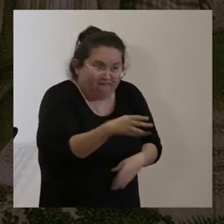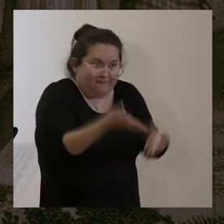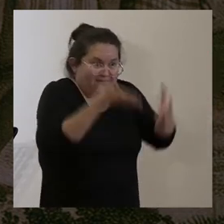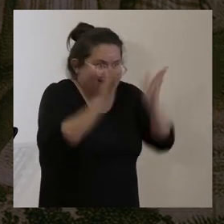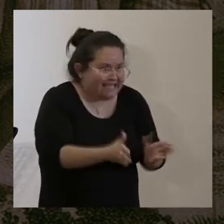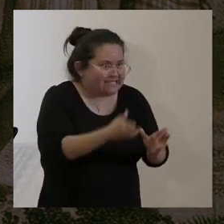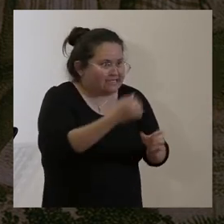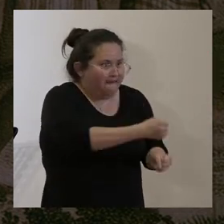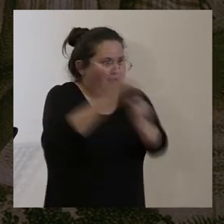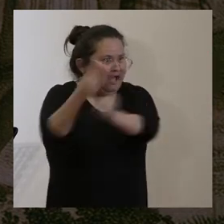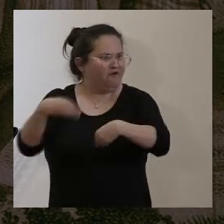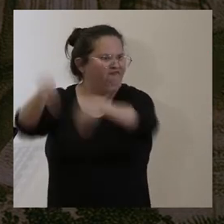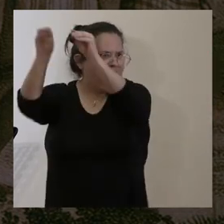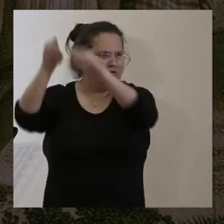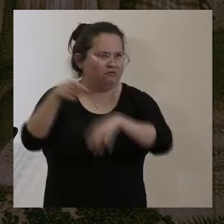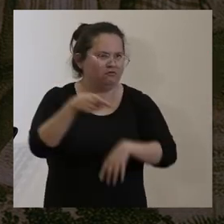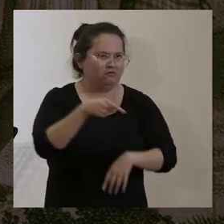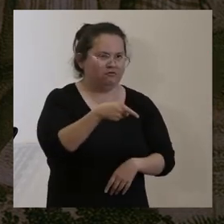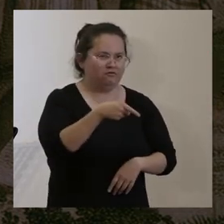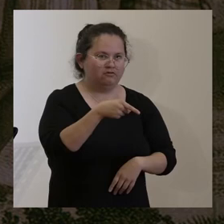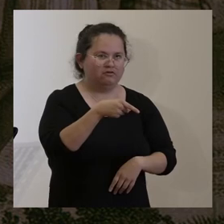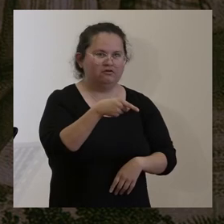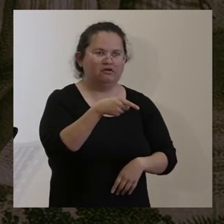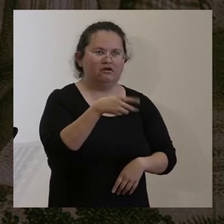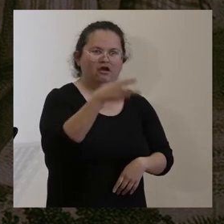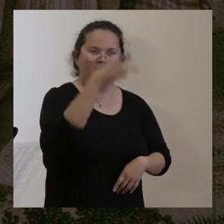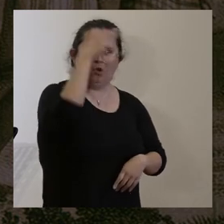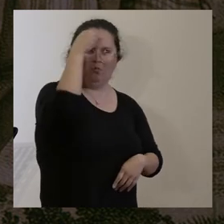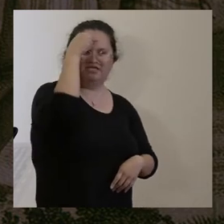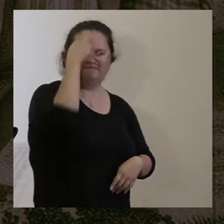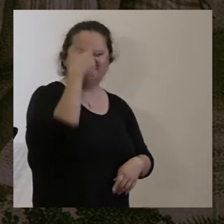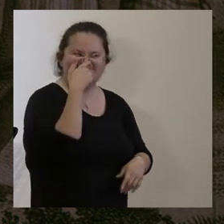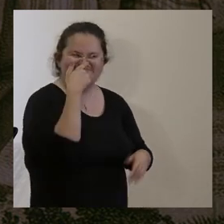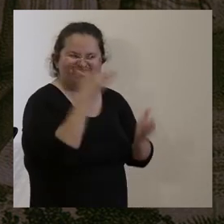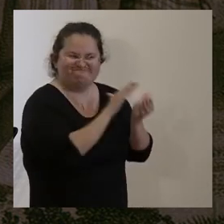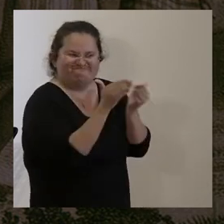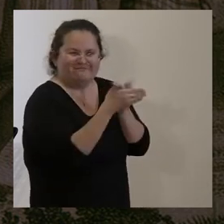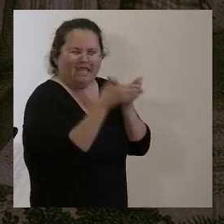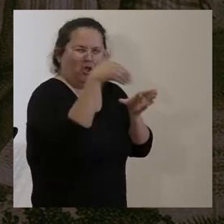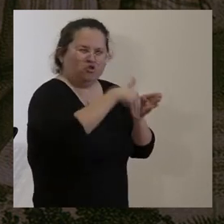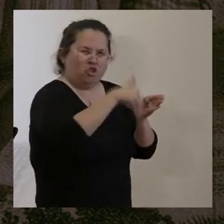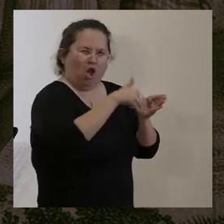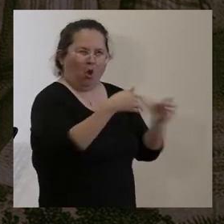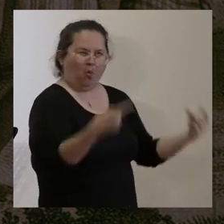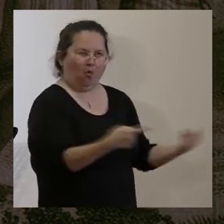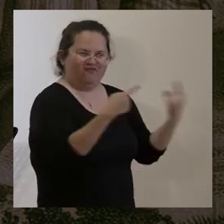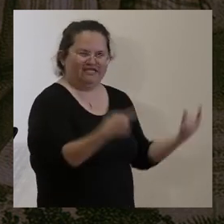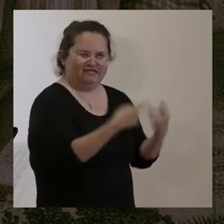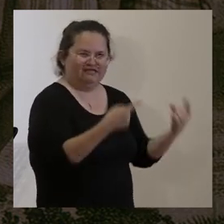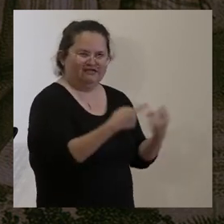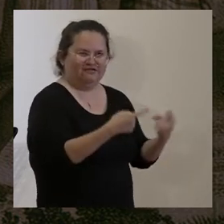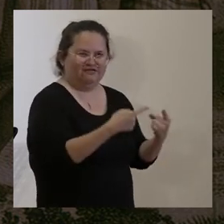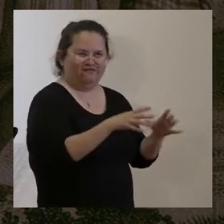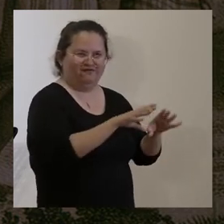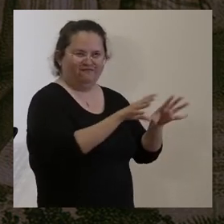Sans doute un conflit interne. Et au Cap Français, à Saint-Domingue, un